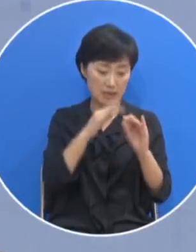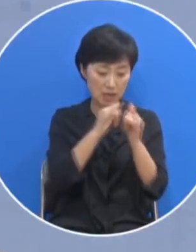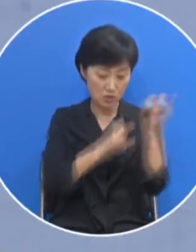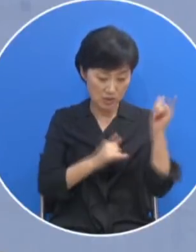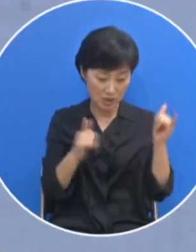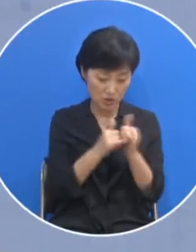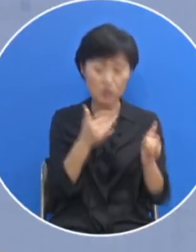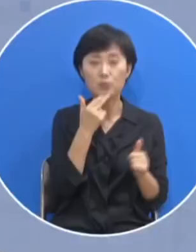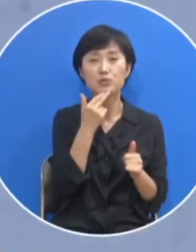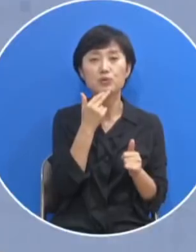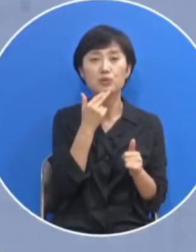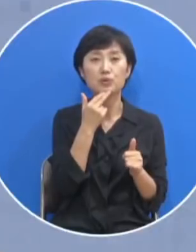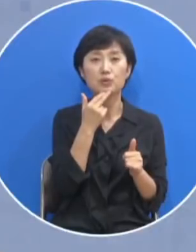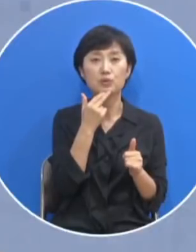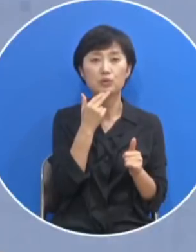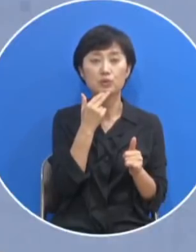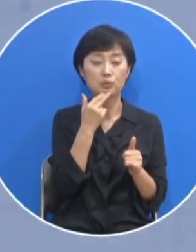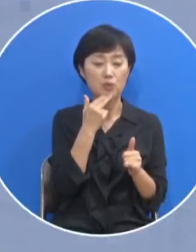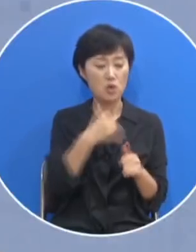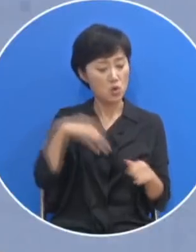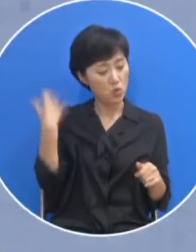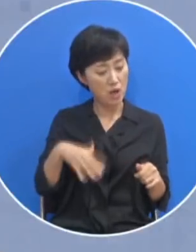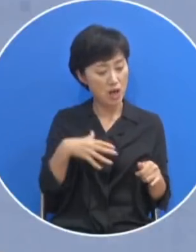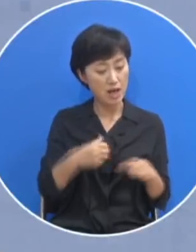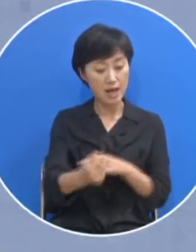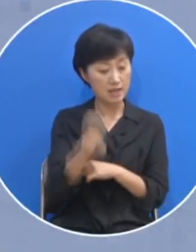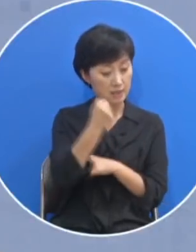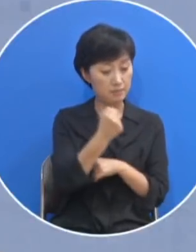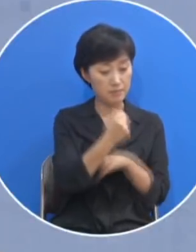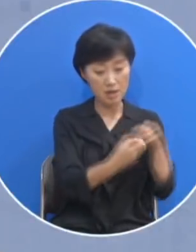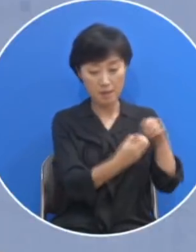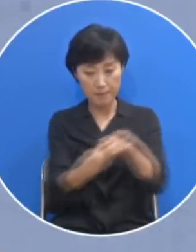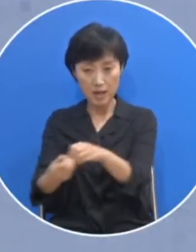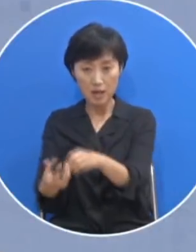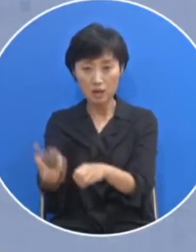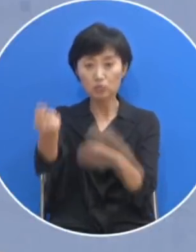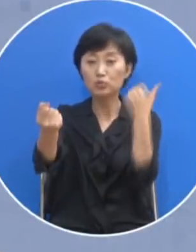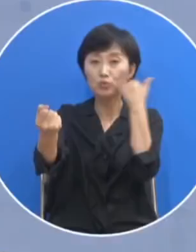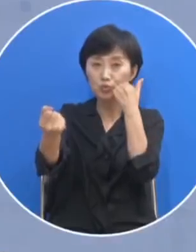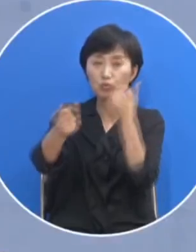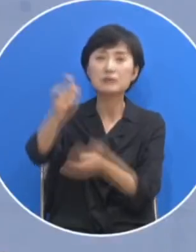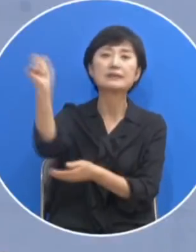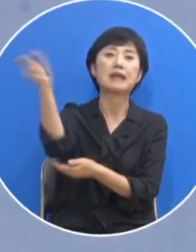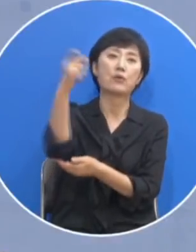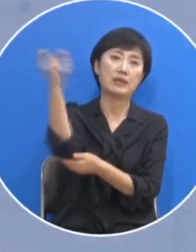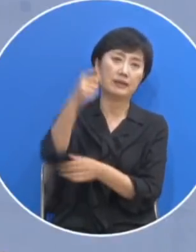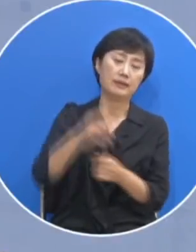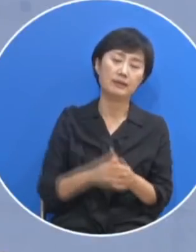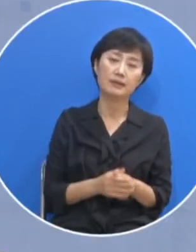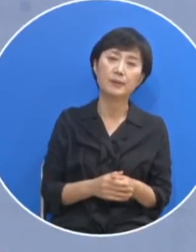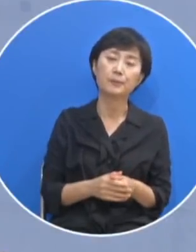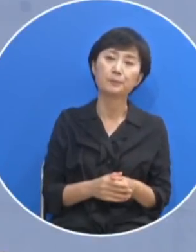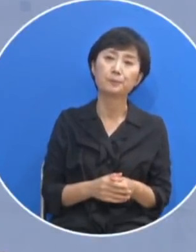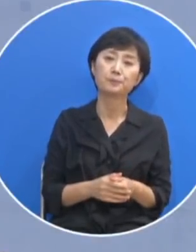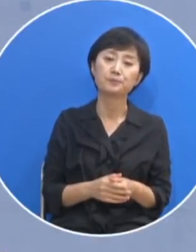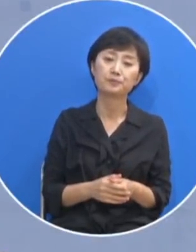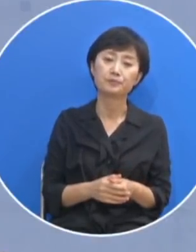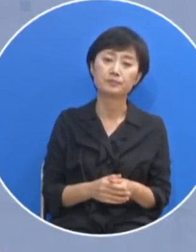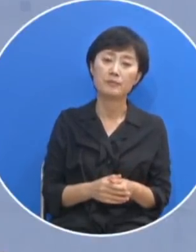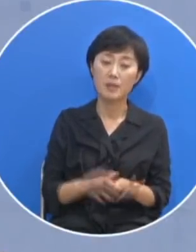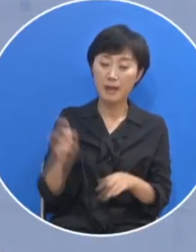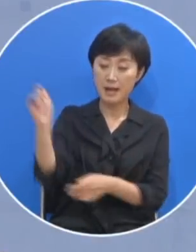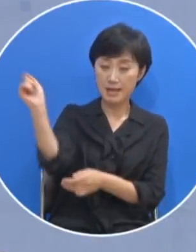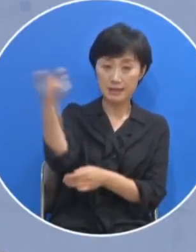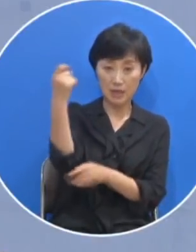전나게 누워있던 나 따위 되기도 해서 후 세습이 너희 지우고 싶 레이저의 주민 하면서 2배 레온이 뜻있고 진짜 뭐가 좀 덜